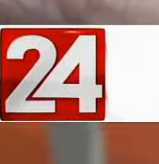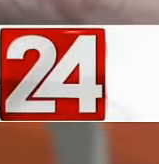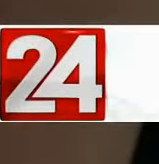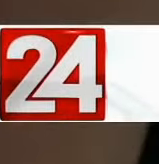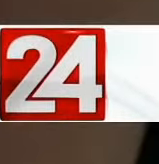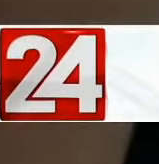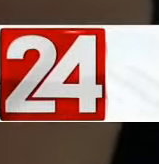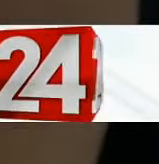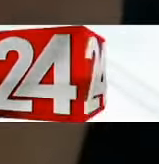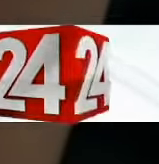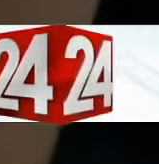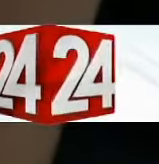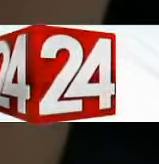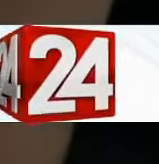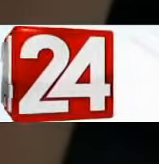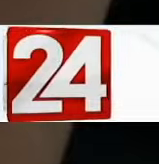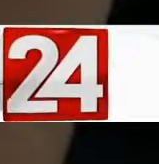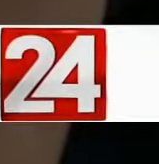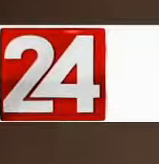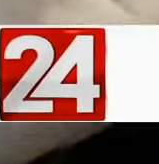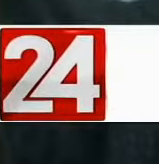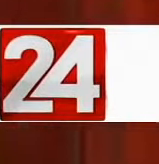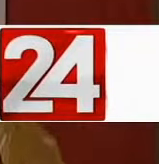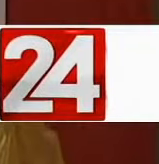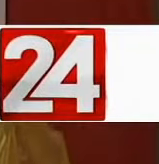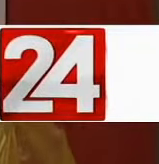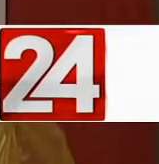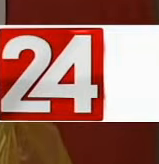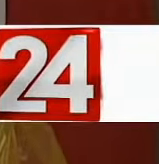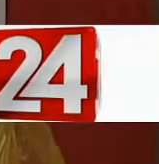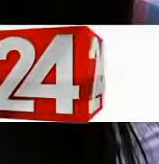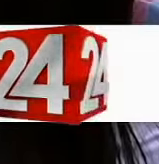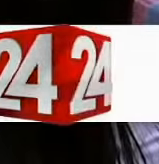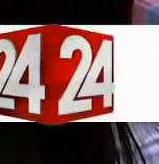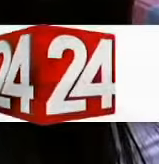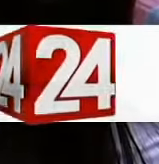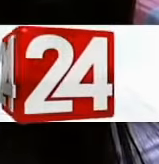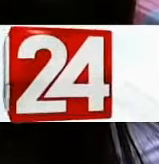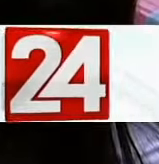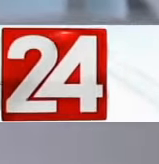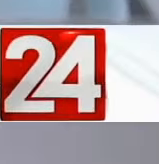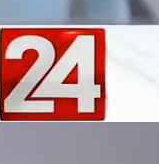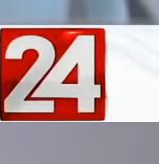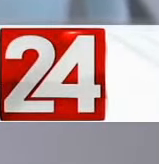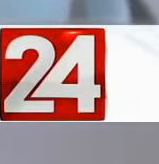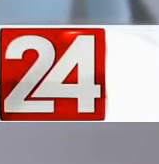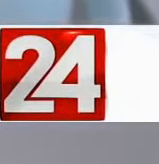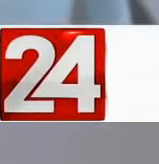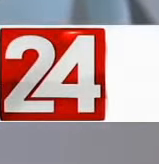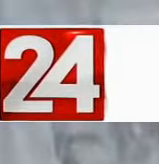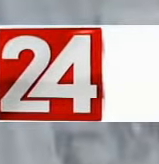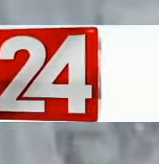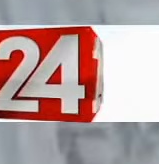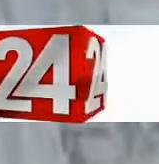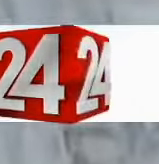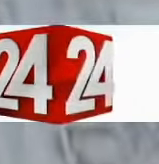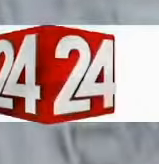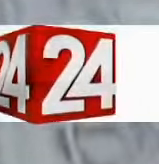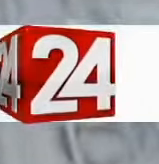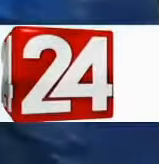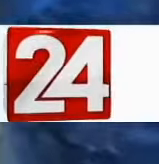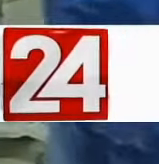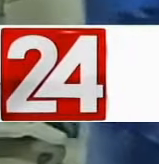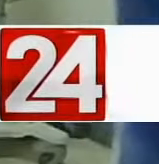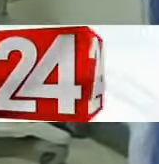inaasahang didesisyon na sa susunod na linggo. Mahigit 20,000 bagong kaso ng COVID ngayong araw na ito, ikalawa